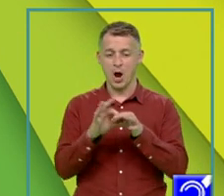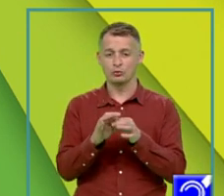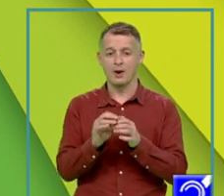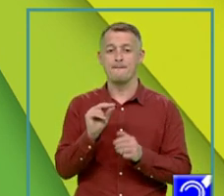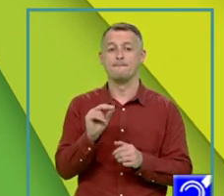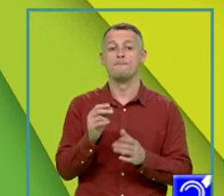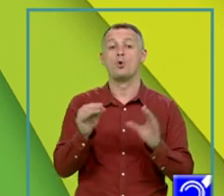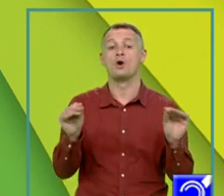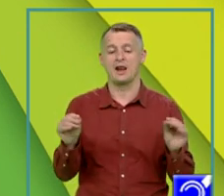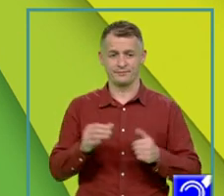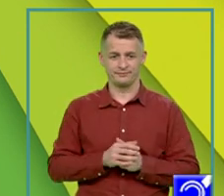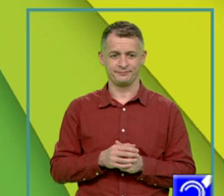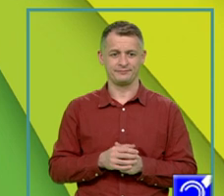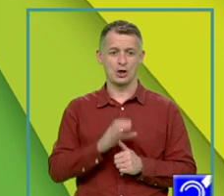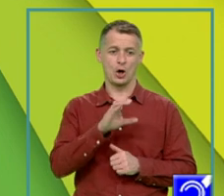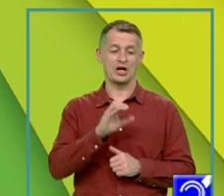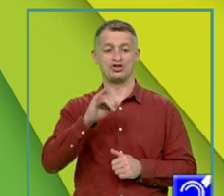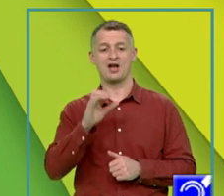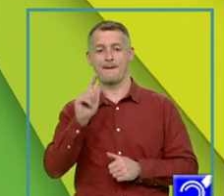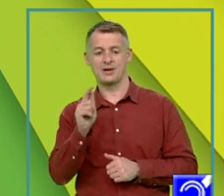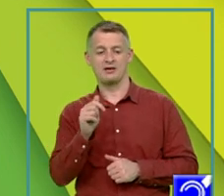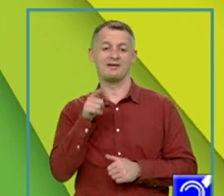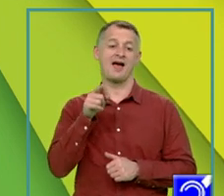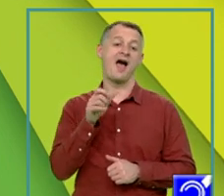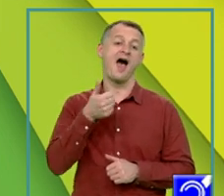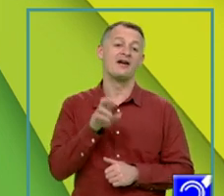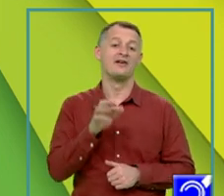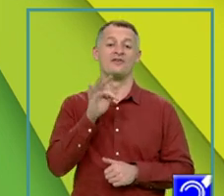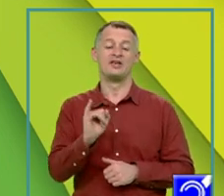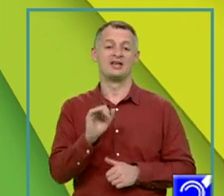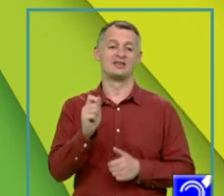ele Corina și Gabriela ar fi dansat